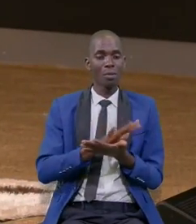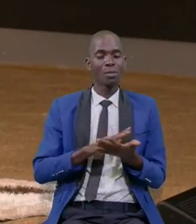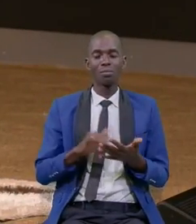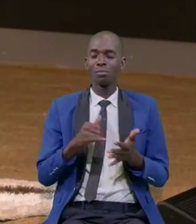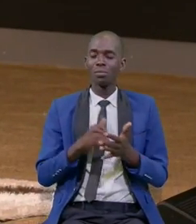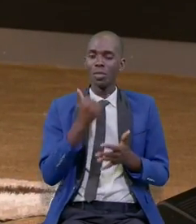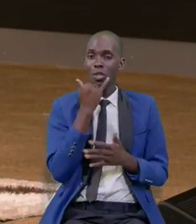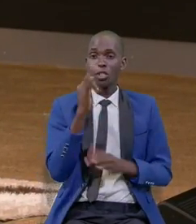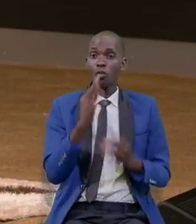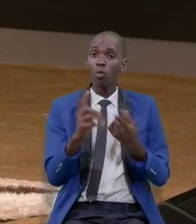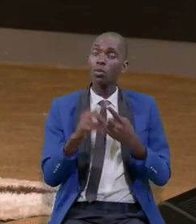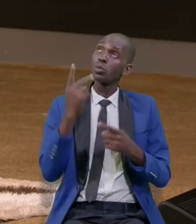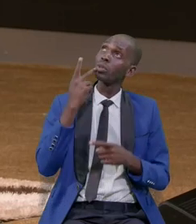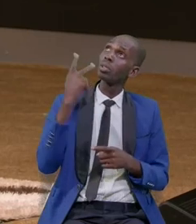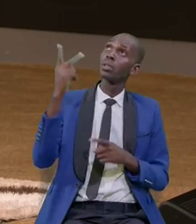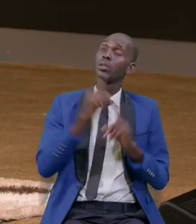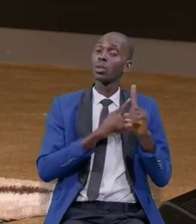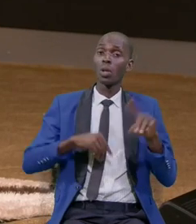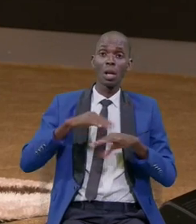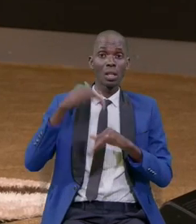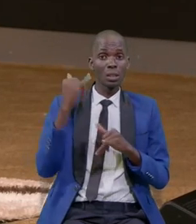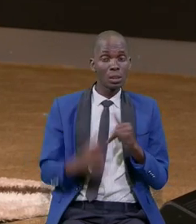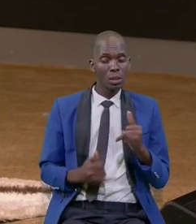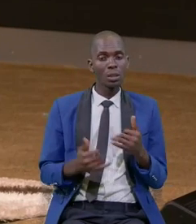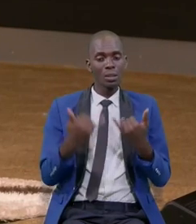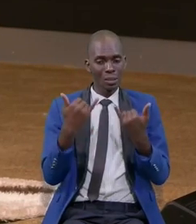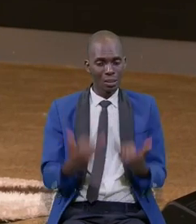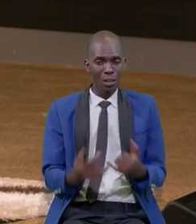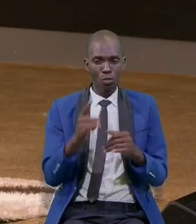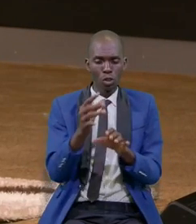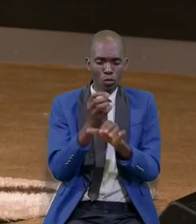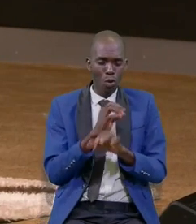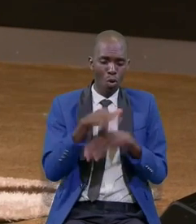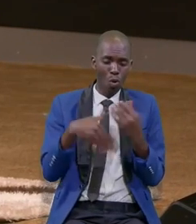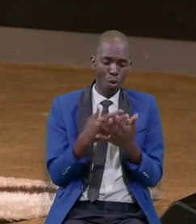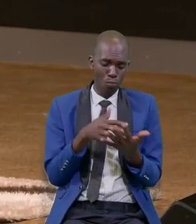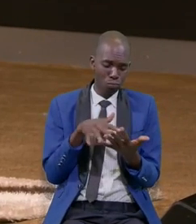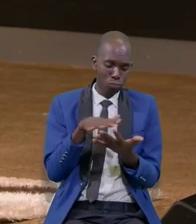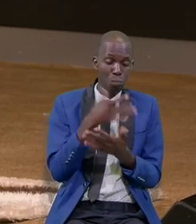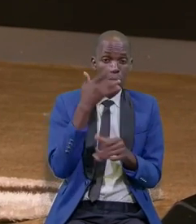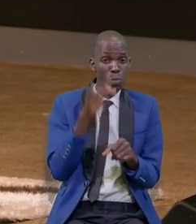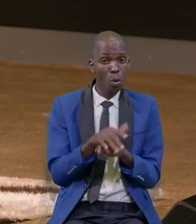le Seigneur au dernier jour, ayant donc de telles promesses, bien-aimés, purifions-nous de toute suie de la chair et de